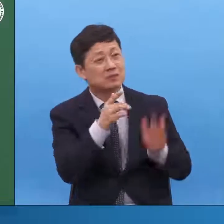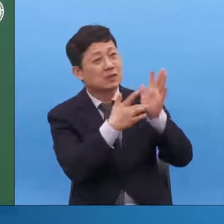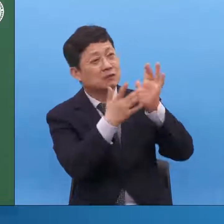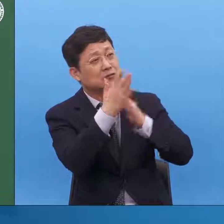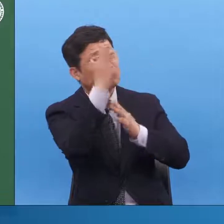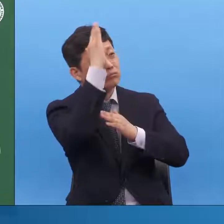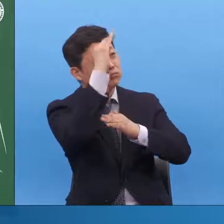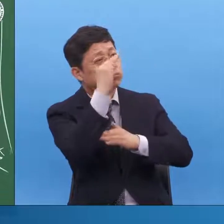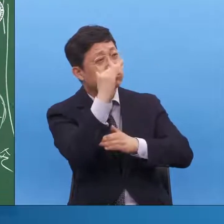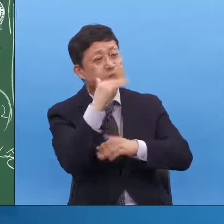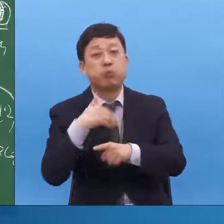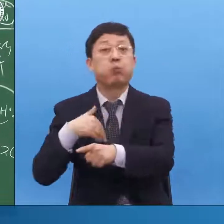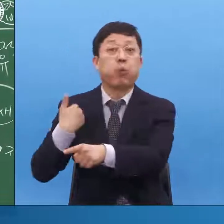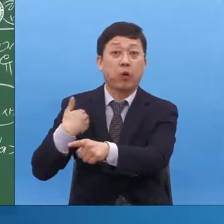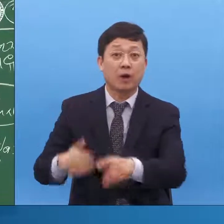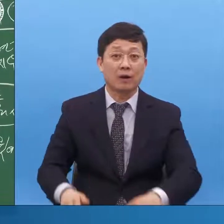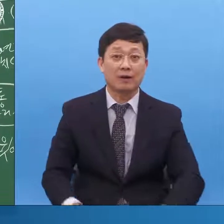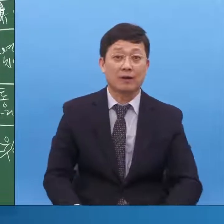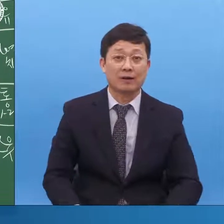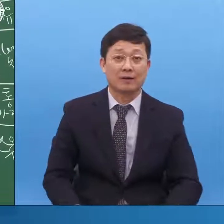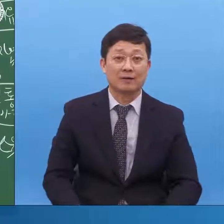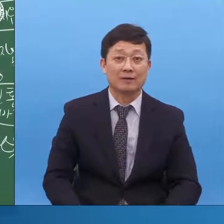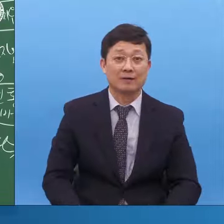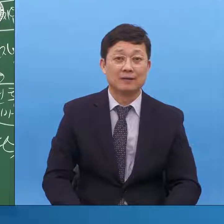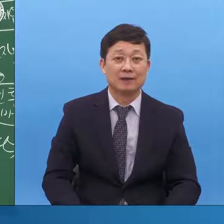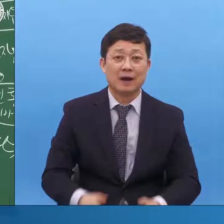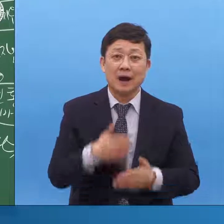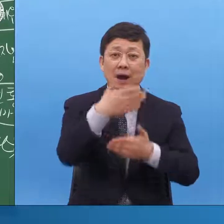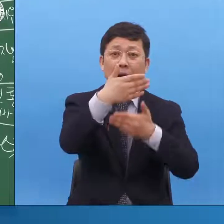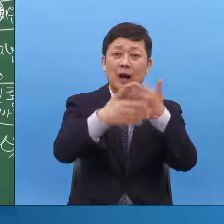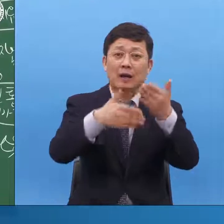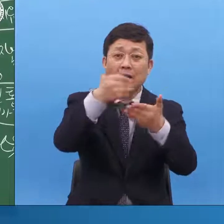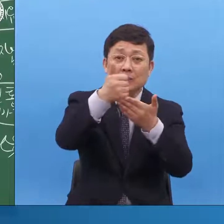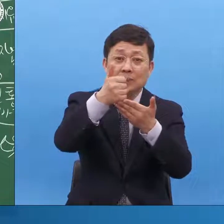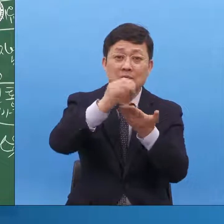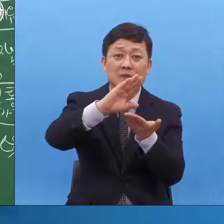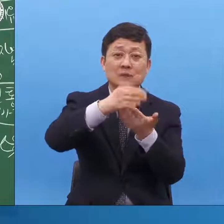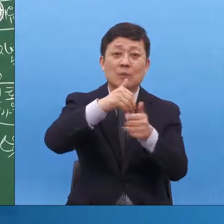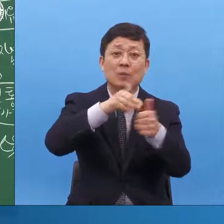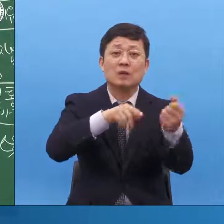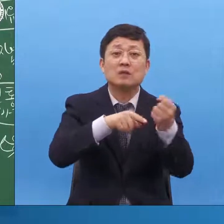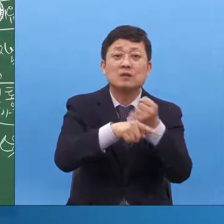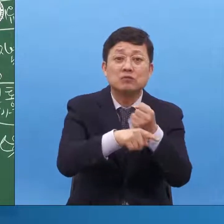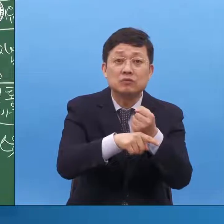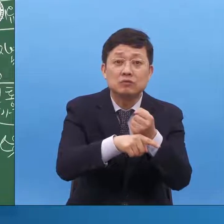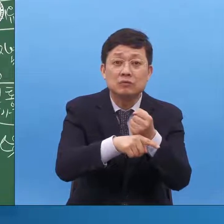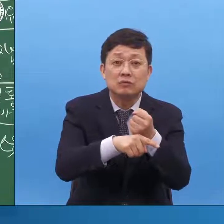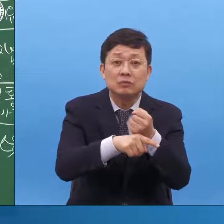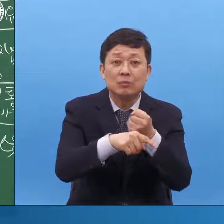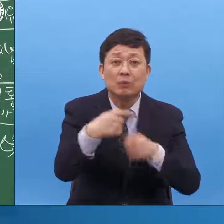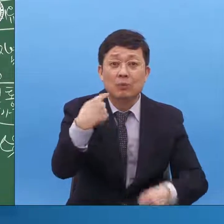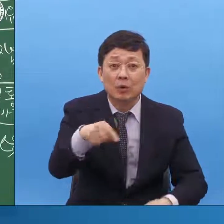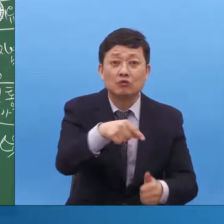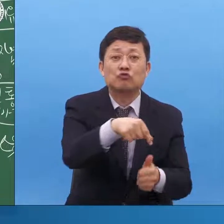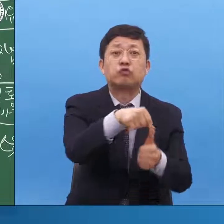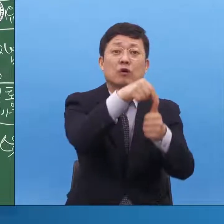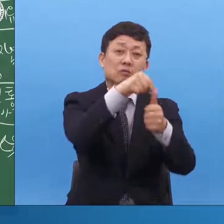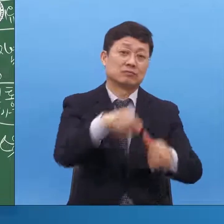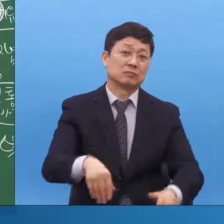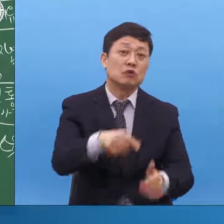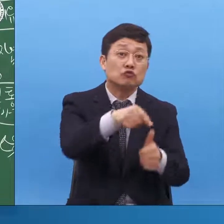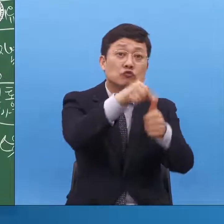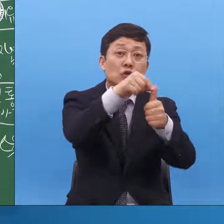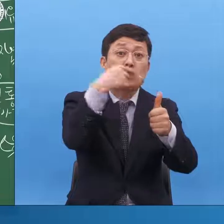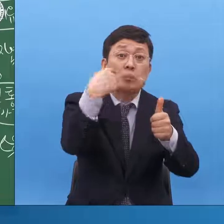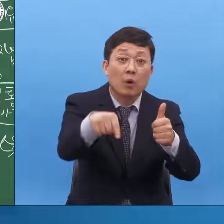number two. 하나님은 그리스도를 보내신 이유는 구원하기 위해서. 구원이 뭐냐? 근원적인 걸 치유해요. And the reason why God sent